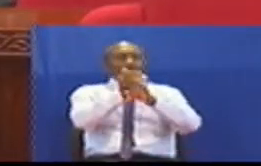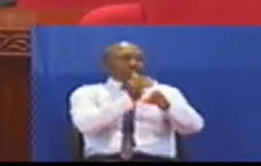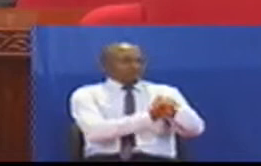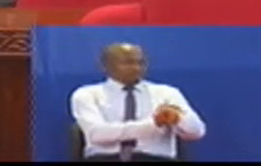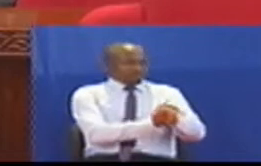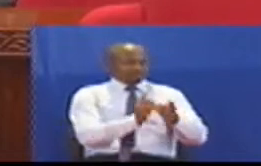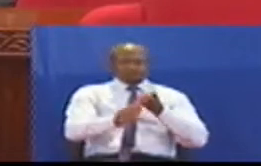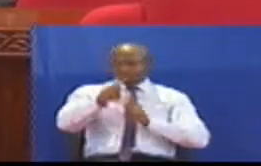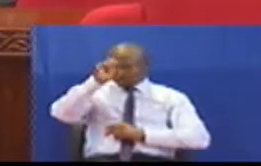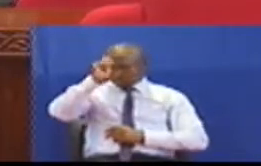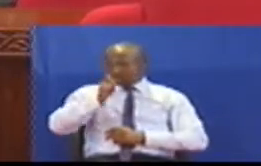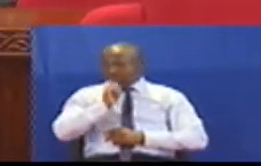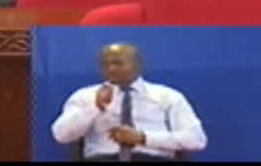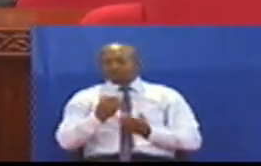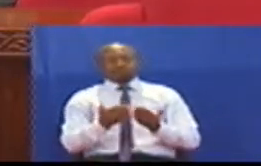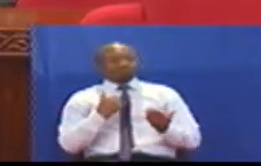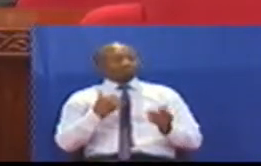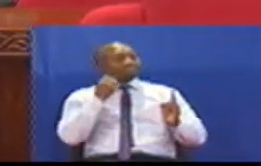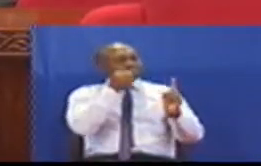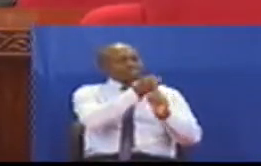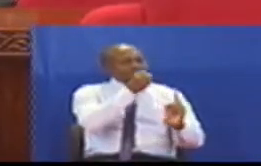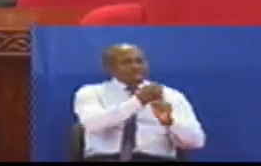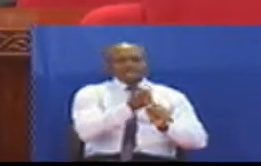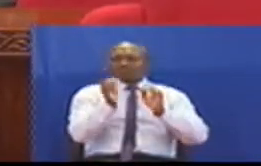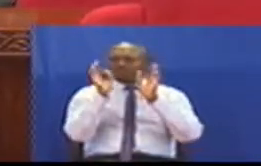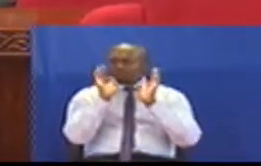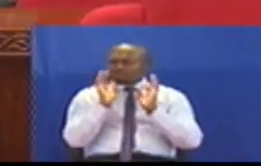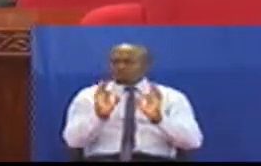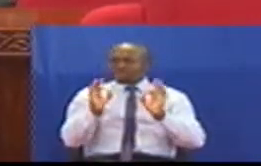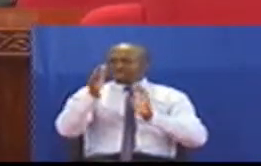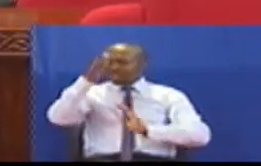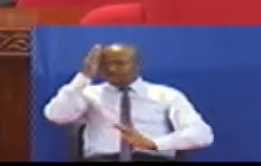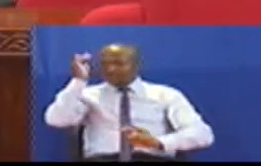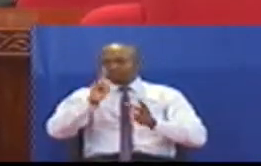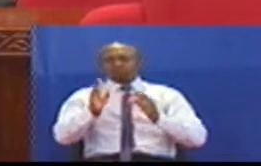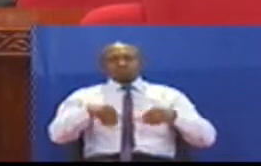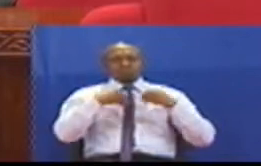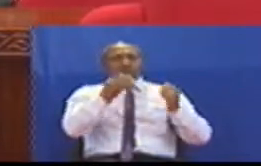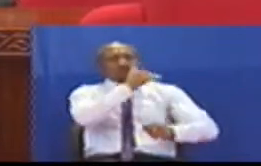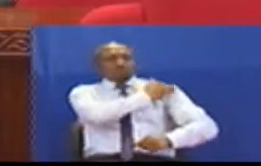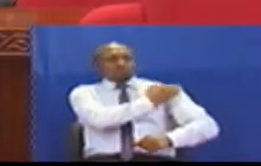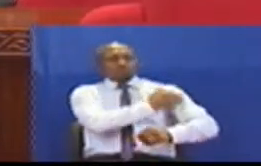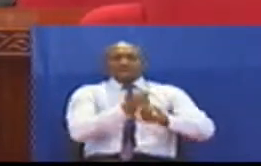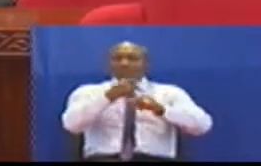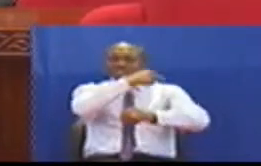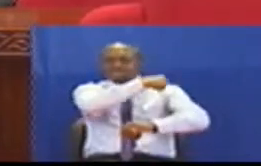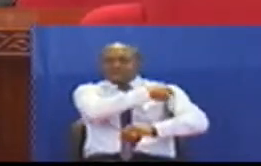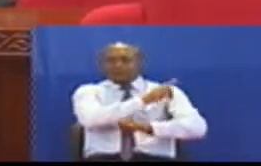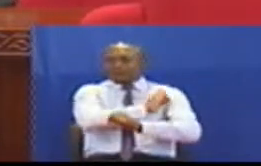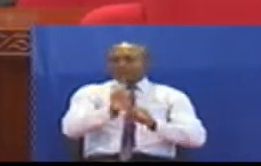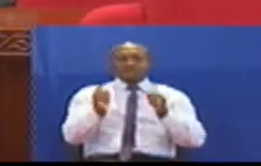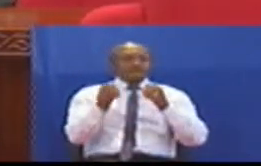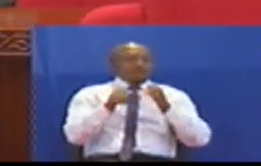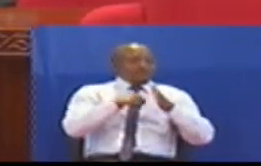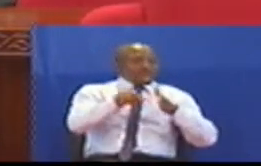Spika, kwa kumalizia nazidi kusisitiza kuwa ni muhimu sana kwa serikali kuanza kutoa huduma za matibabu bila malipo kwa wanaoishi na